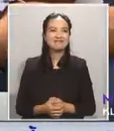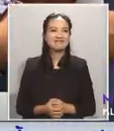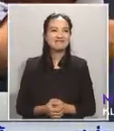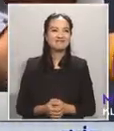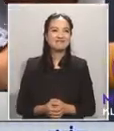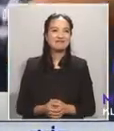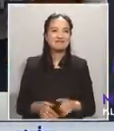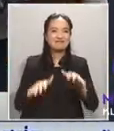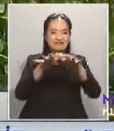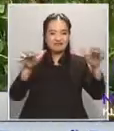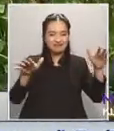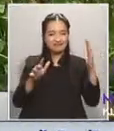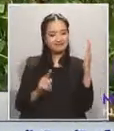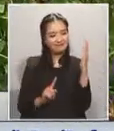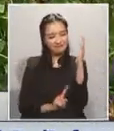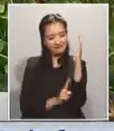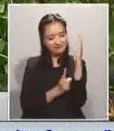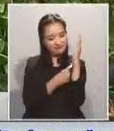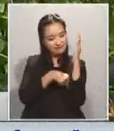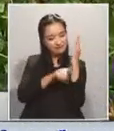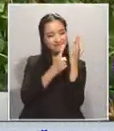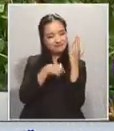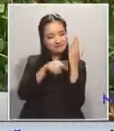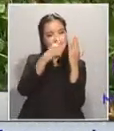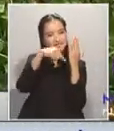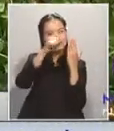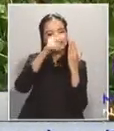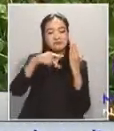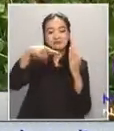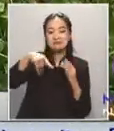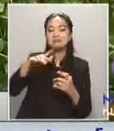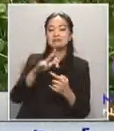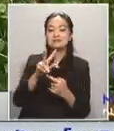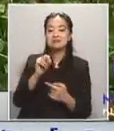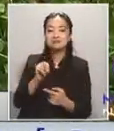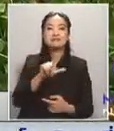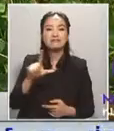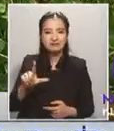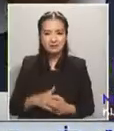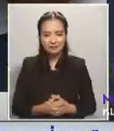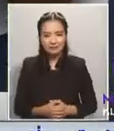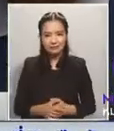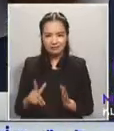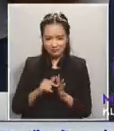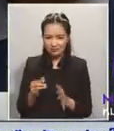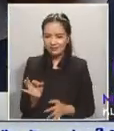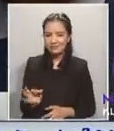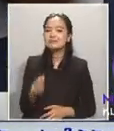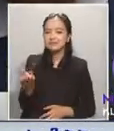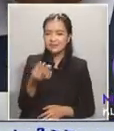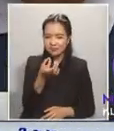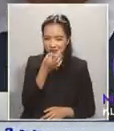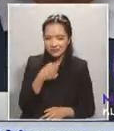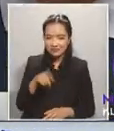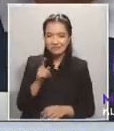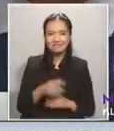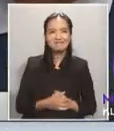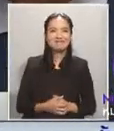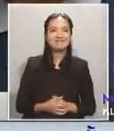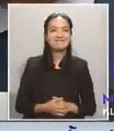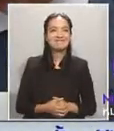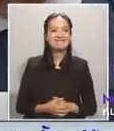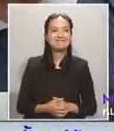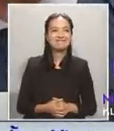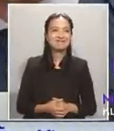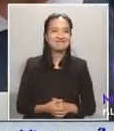านให้มันแล้วมันก็พันขึ้น ค่ะ โอ้สุดยอดเลยอ่ะเอายาสักสองคนละสองเม็ดไหม ฮะแบบกำลังลองอยู่นี่พันล้าน